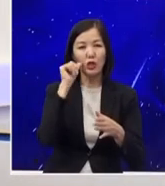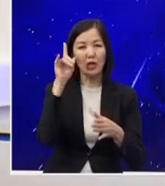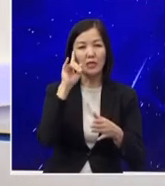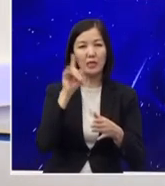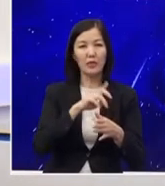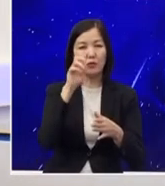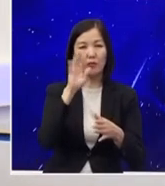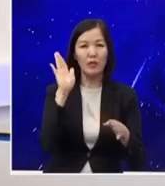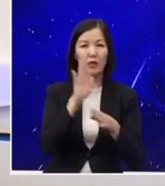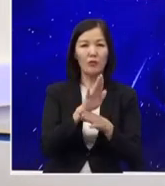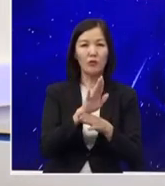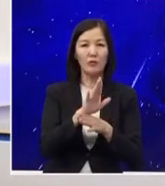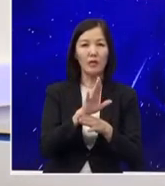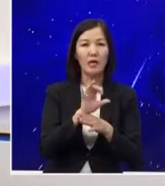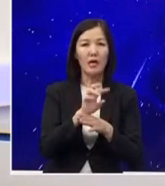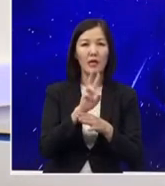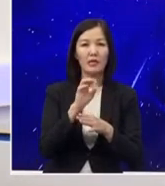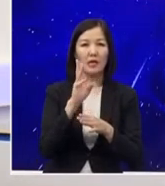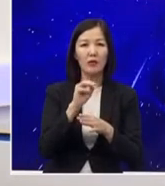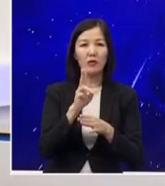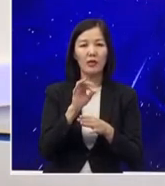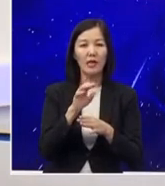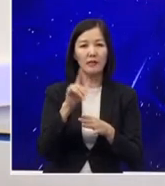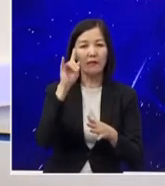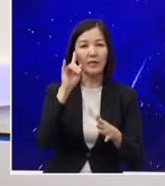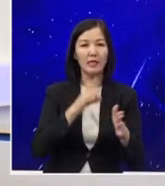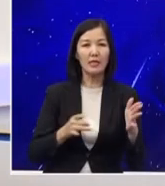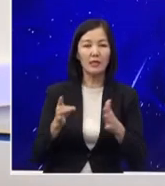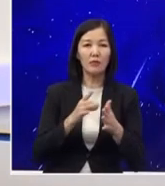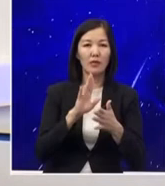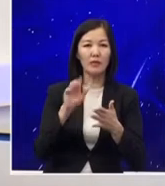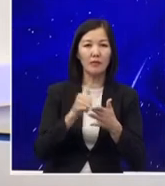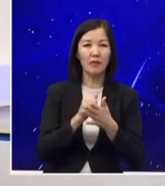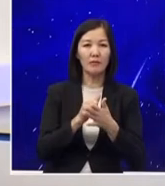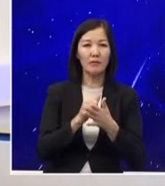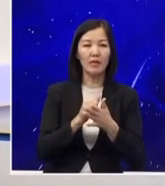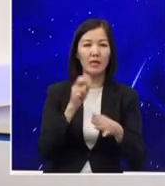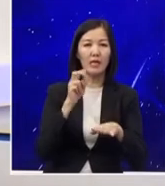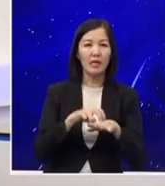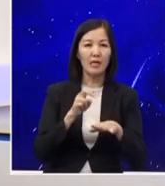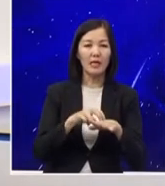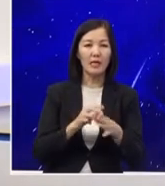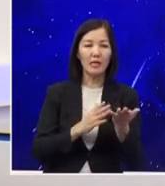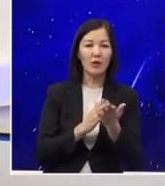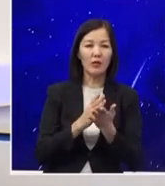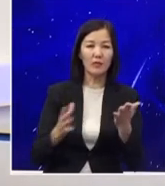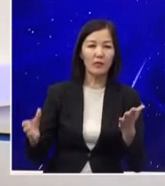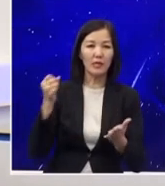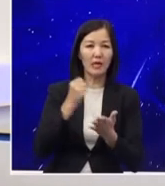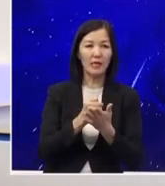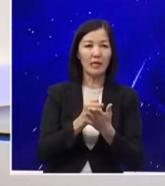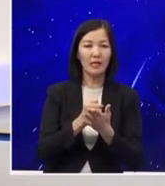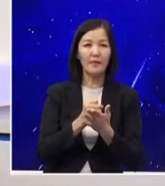кеше Қазақстан үкіметінің қаулысымен Ерлан Аңсағанұлы Қиясов Қазақстан Республикасы бас мемлекеттік санитарлық дәрігер